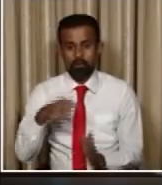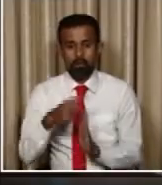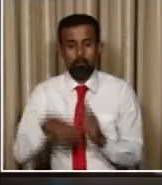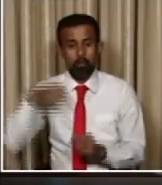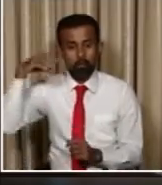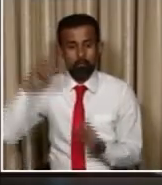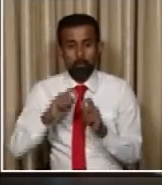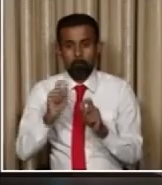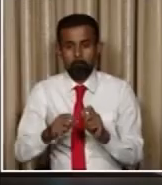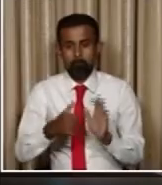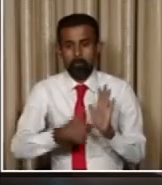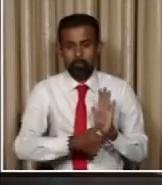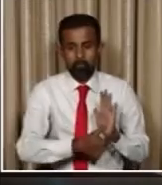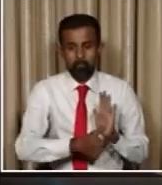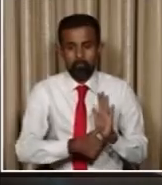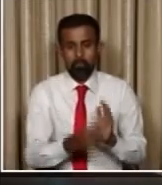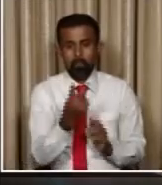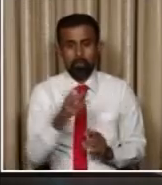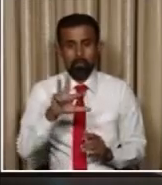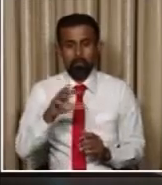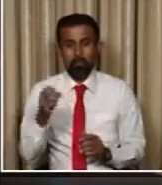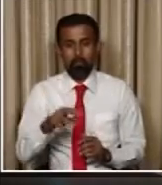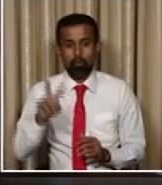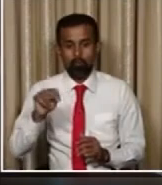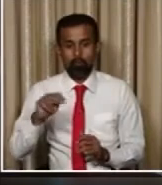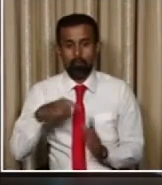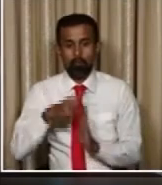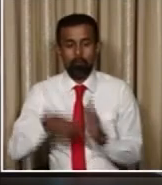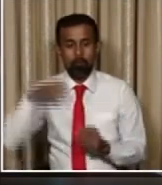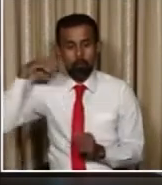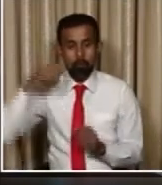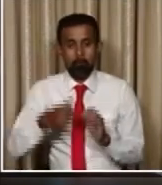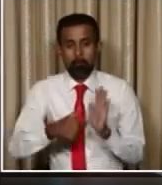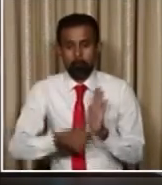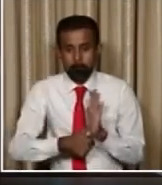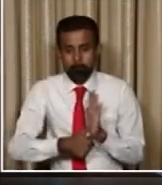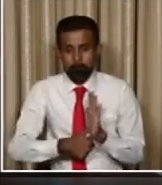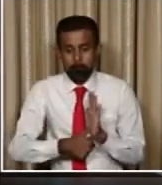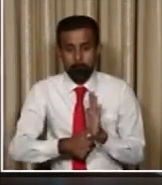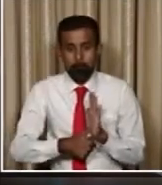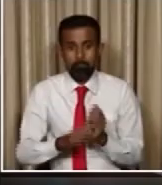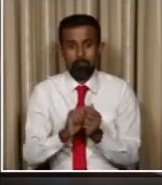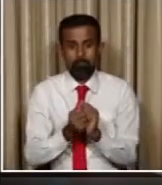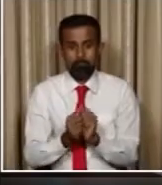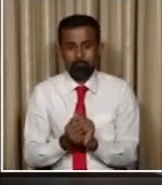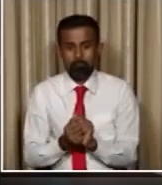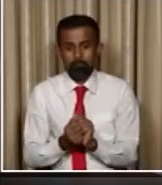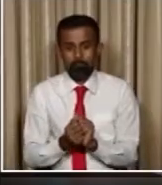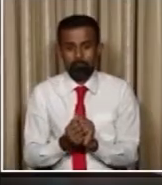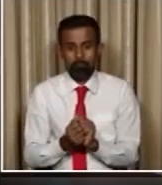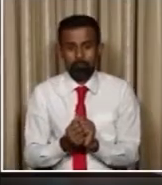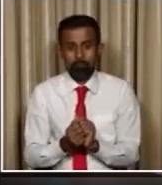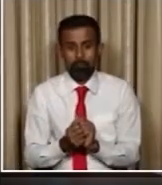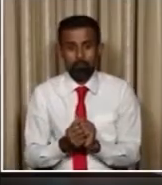බල මණ්ඩලයේ පනත සහ 2009 අංක 20 දරන ශ්‍රී ලංකා විදුලි බල මණ්ඩල පනත පරිච්ඡින්න කිරීම සහ සඳහා සහ